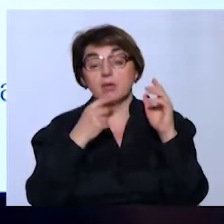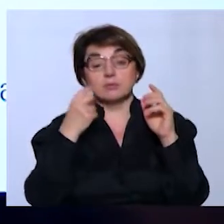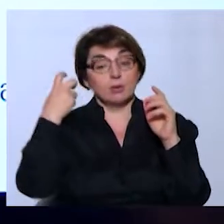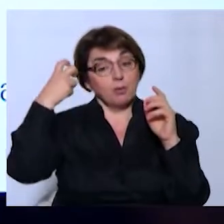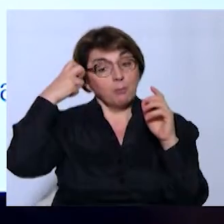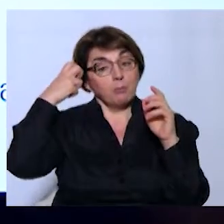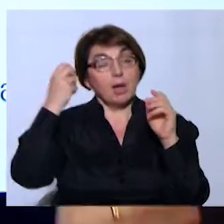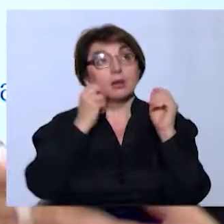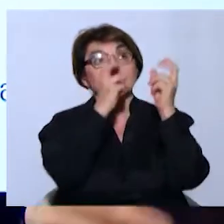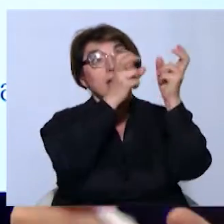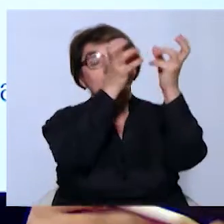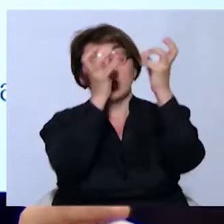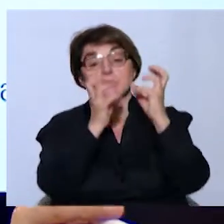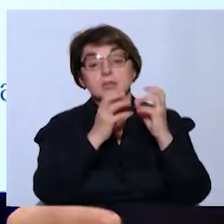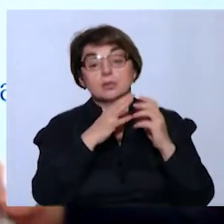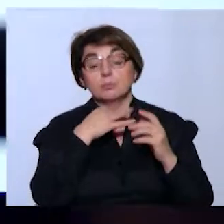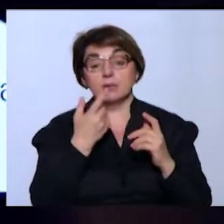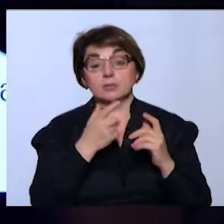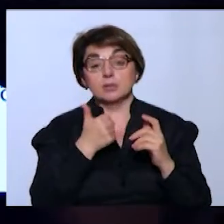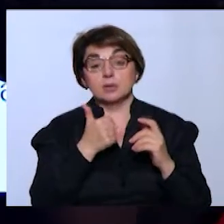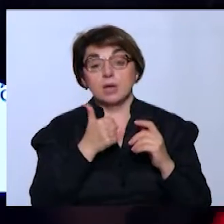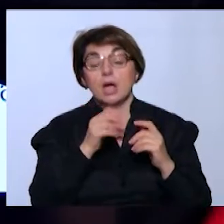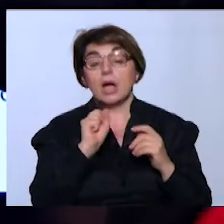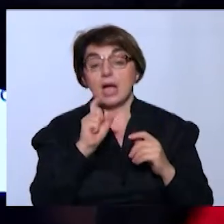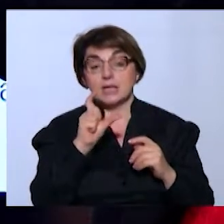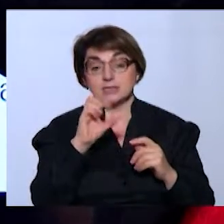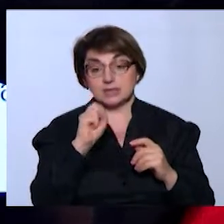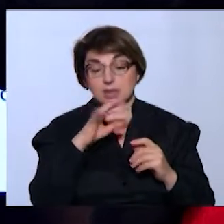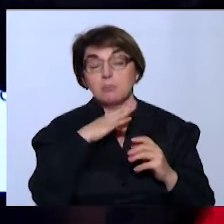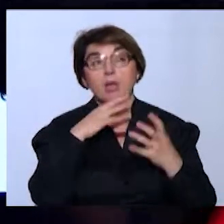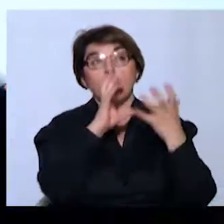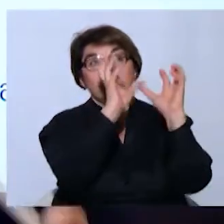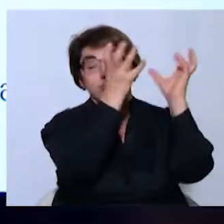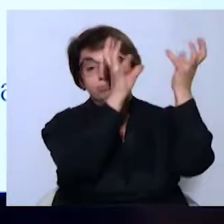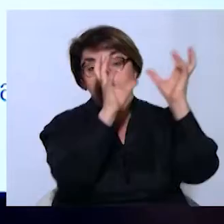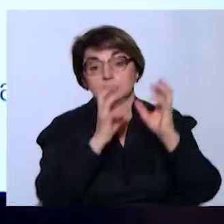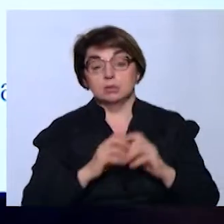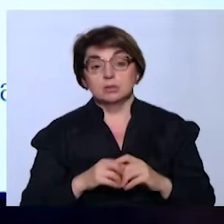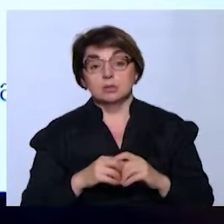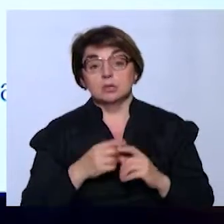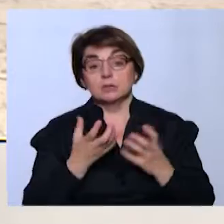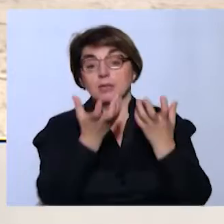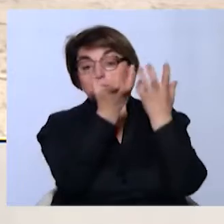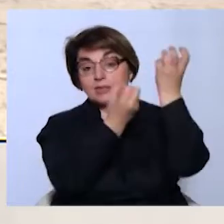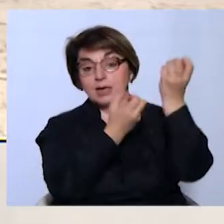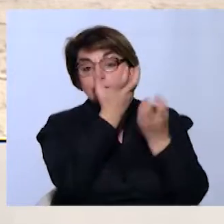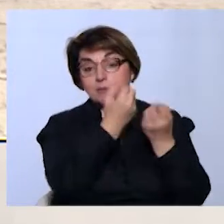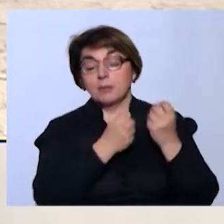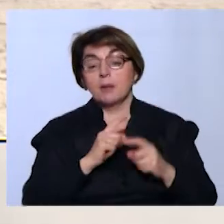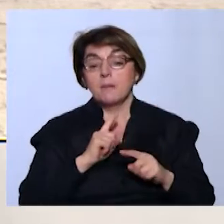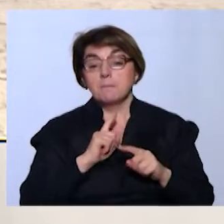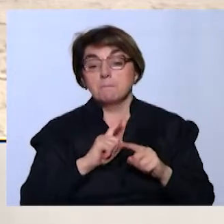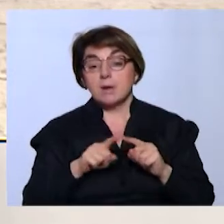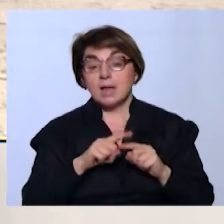თუ ასხია? ბევრი, ბევრი. ასხია. წავშალოთ აბია და დაკრიფეთ. მალე დავითი